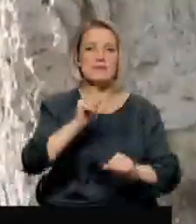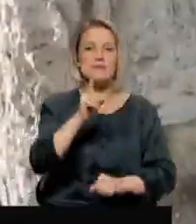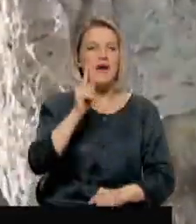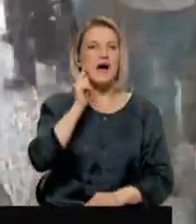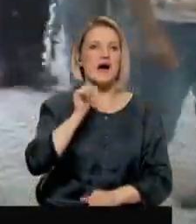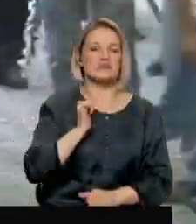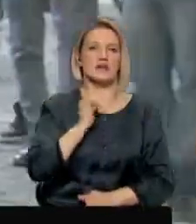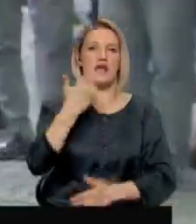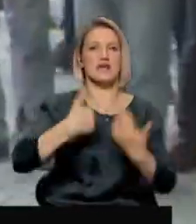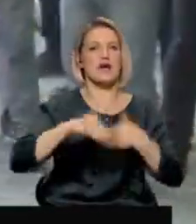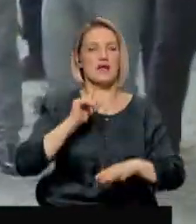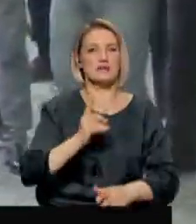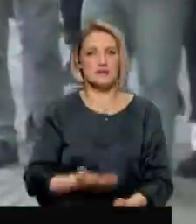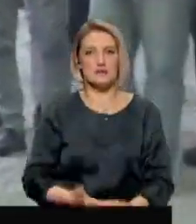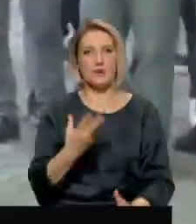de yaralandı.